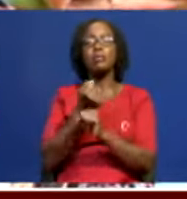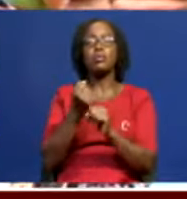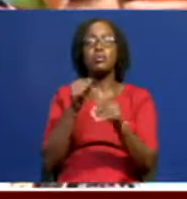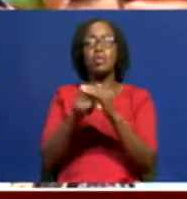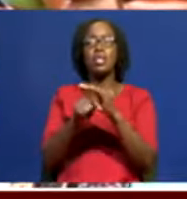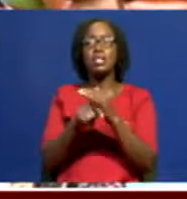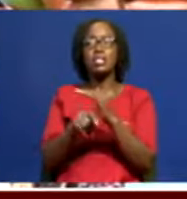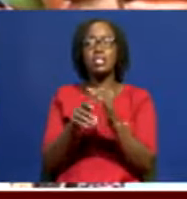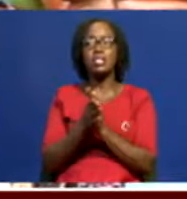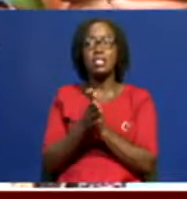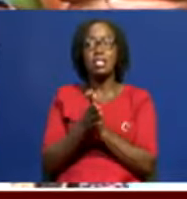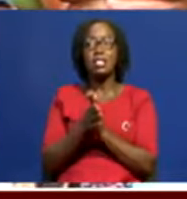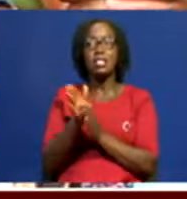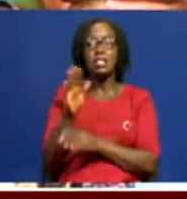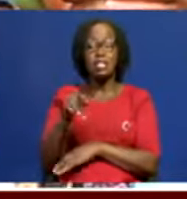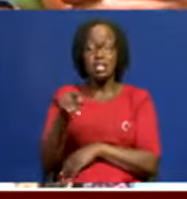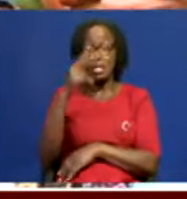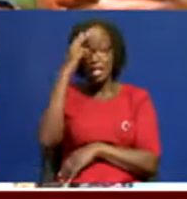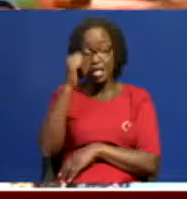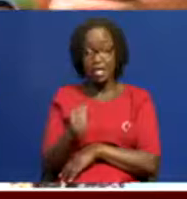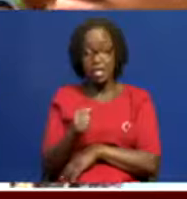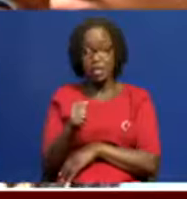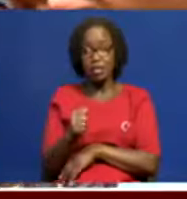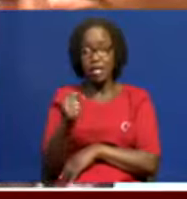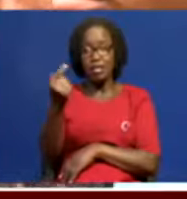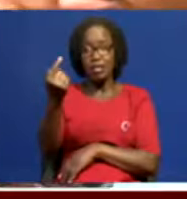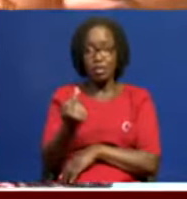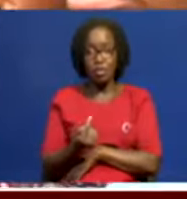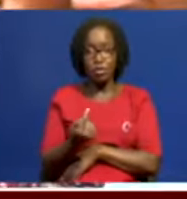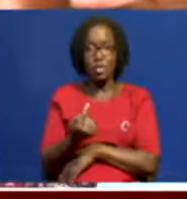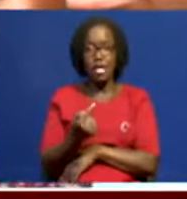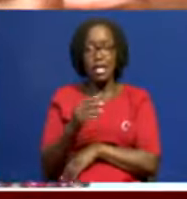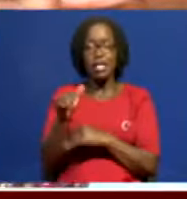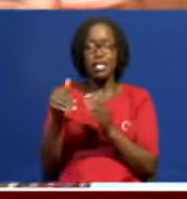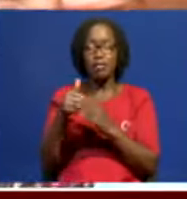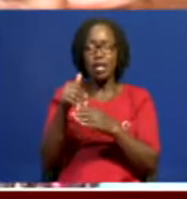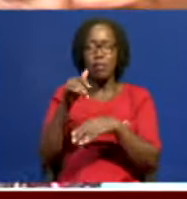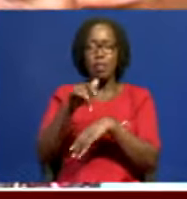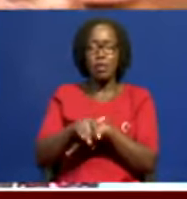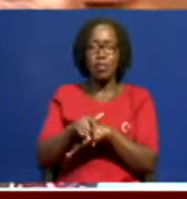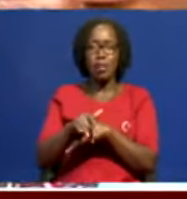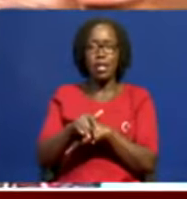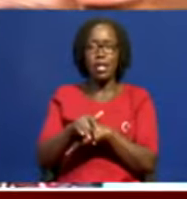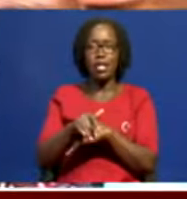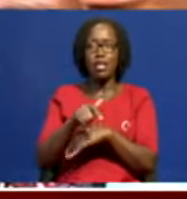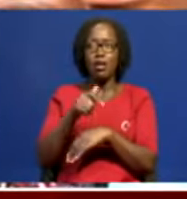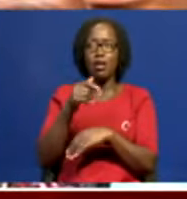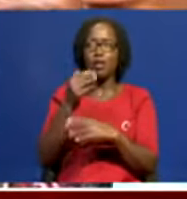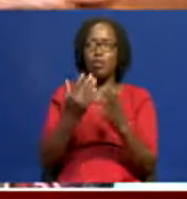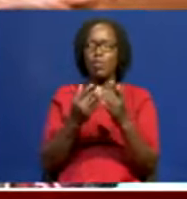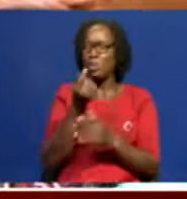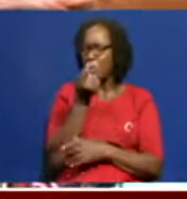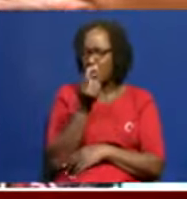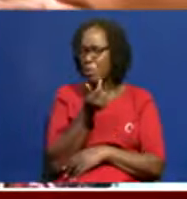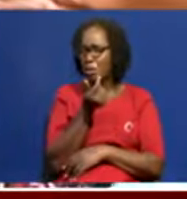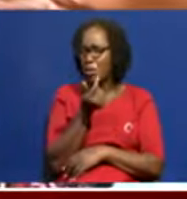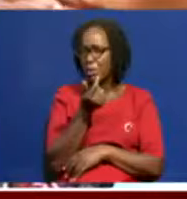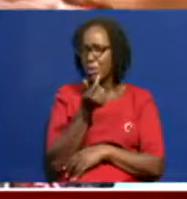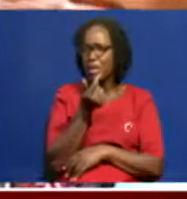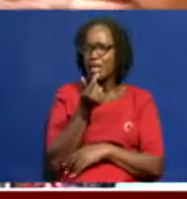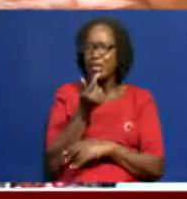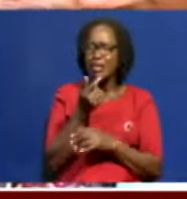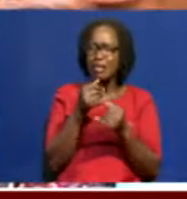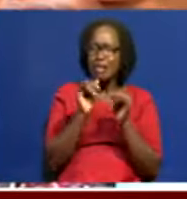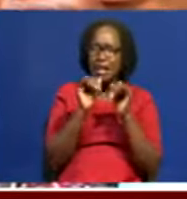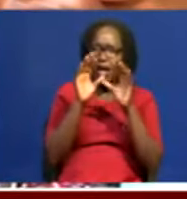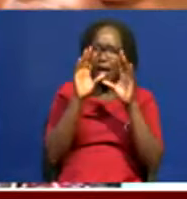Zima moto za hii moja ya Kajiado ilikuja, ilifika mapema, moto ikiwa kidogo, wakazimazima,